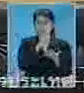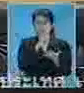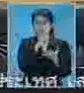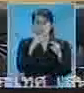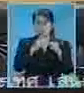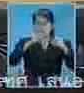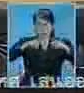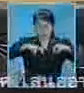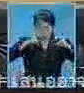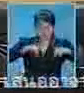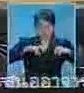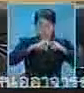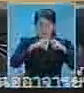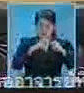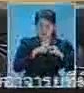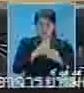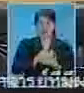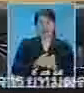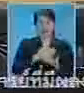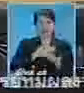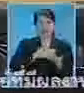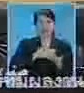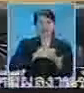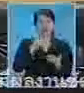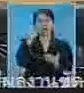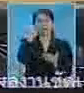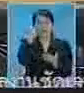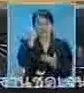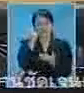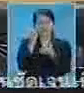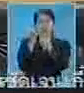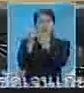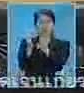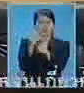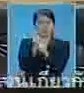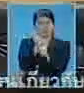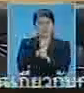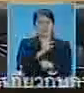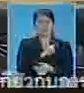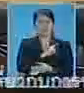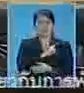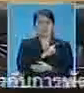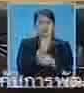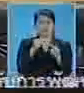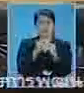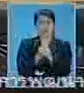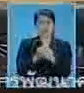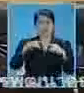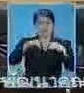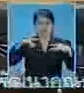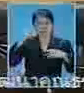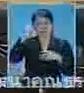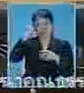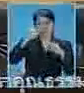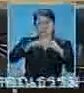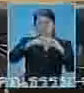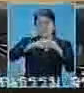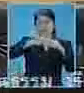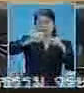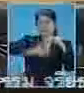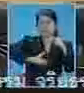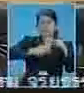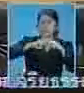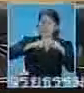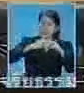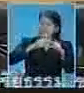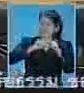าเนี่ยผมคิดว่ามันง่ายนะครับแล้วก็เข้าใจว่าเป็นหน้าที่ของท่านในฐานะฝ่ายค้านที่ต้องมองว่าทุกอย่างเป็นปัญหาหมดแต่ท่านกำลังบอกว่าเงินบ